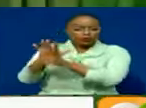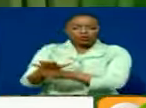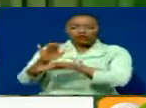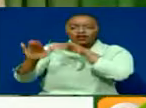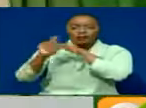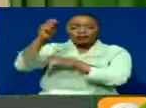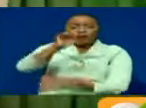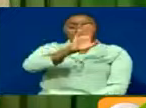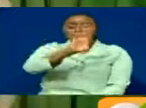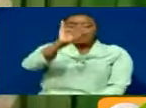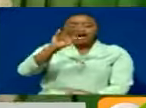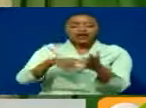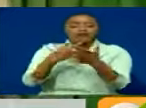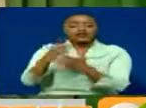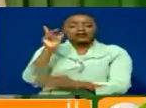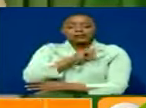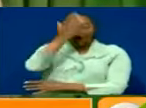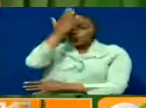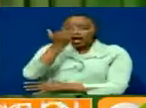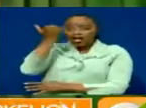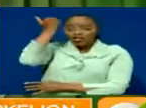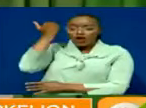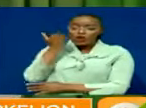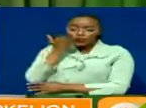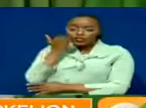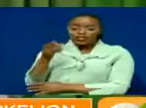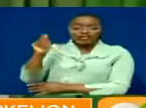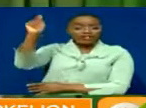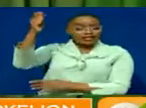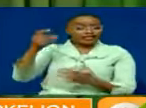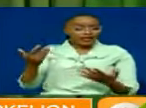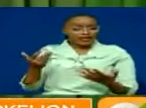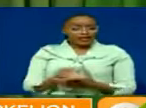rais. BBI iliangushwa na mahakama ya Kenya.